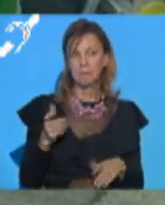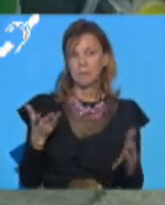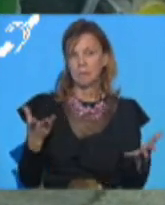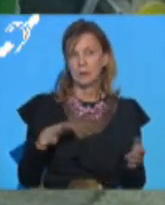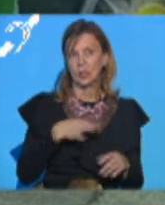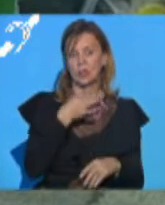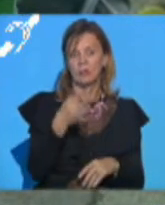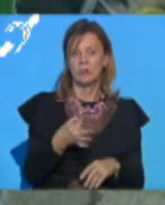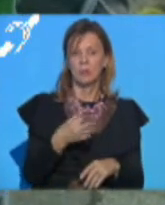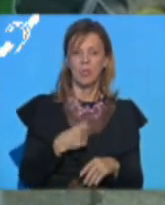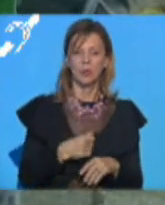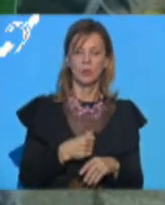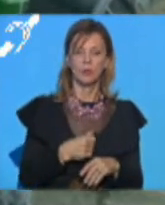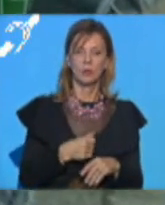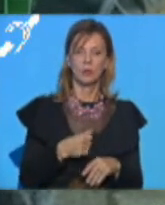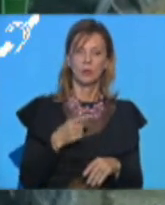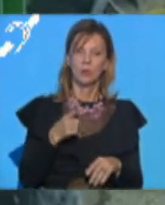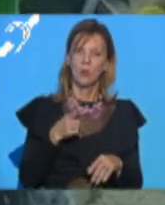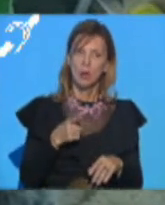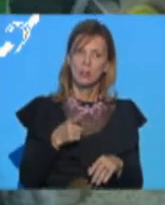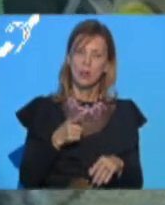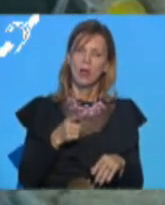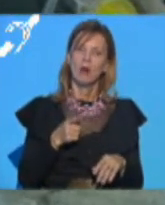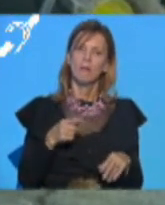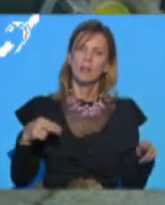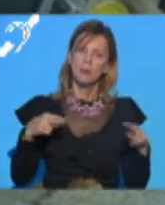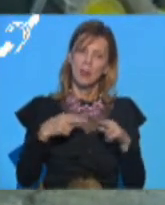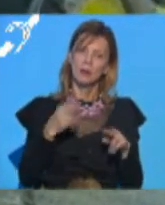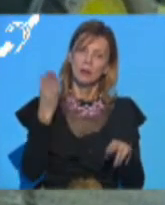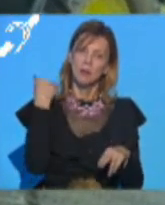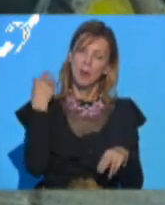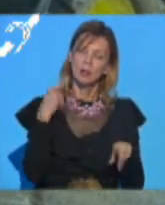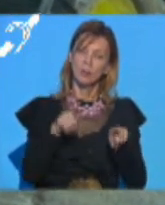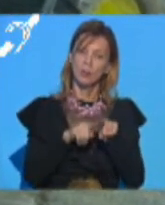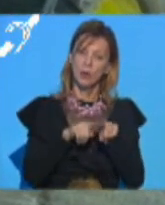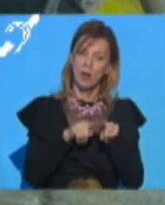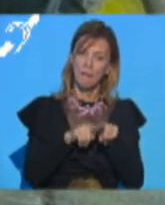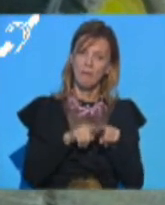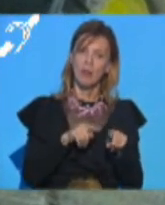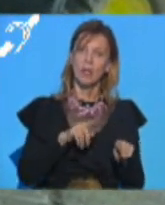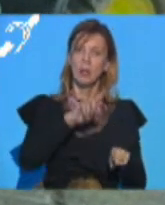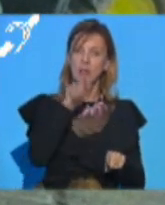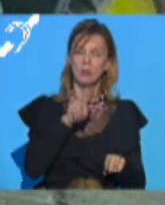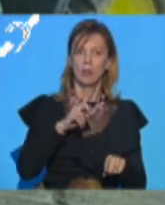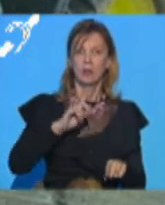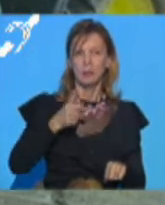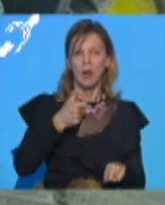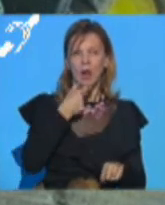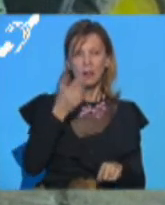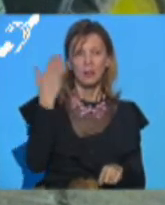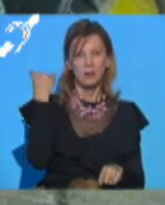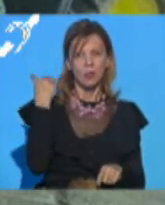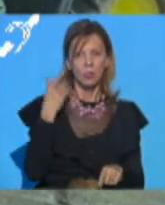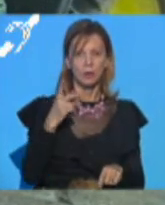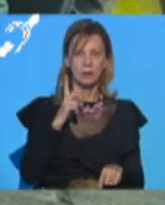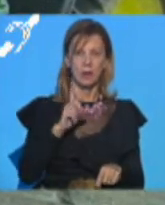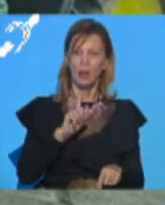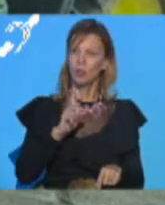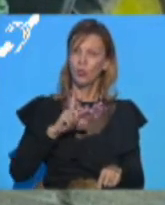Ce să vă spun? V-ați mai confruntat cu o situație asemănătoare? Da, în anii trecuți, dar nu erau atât de